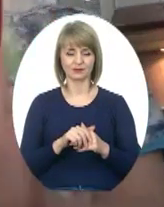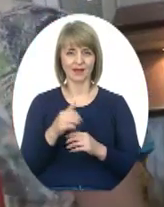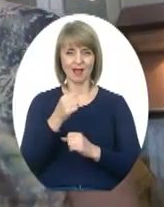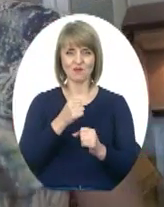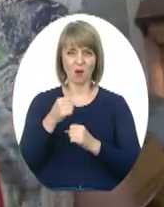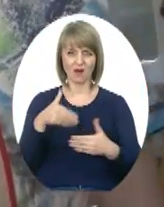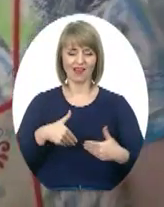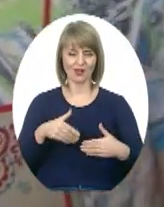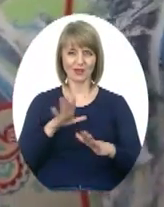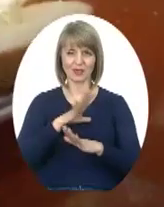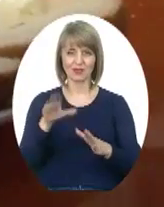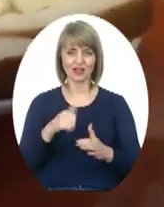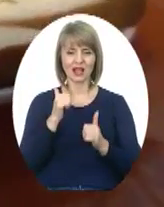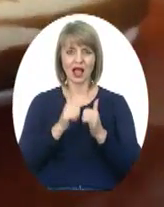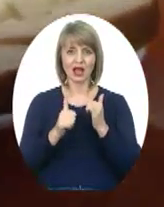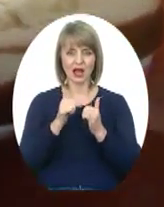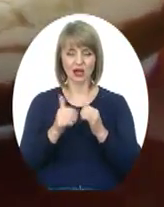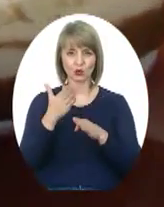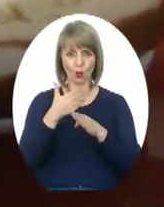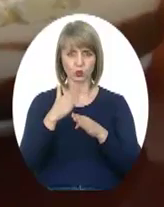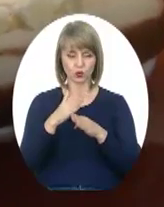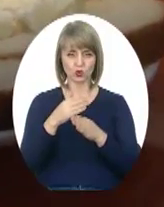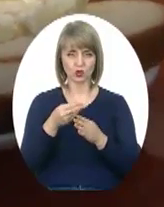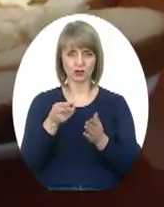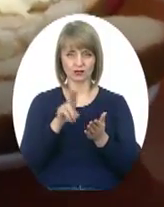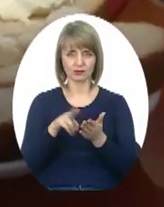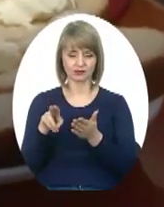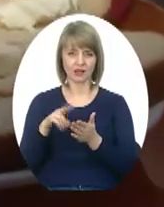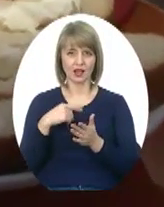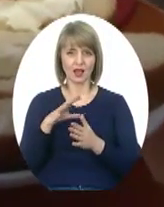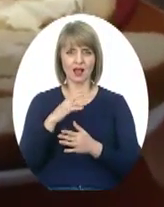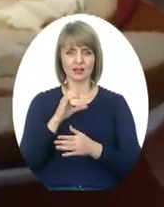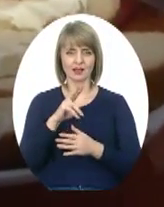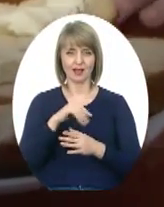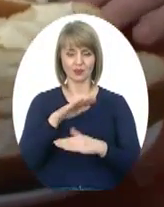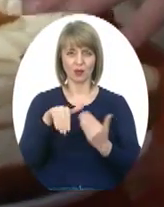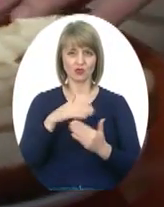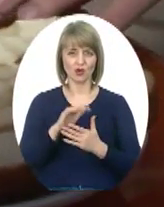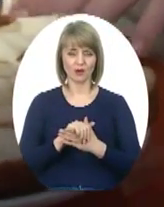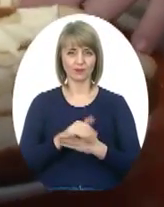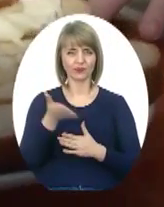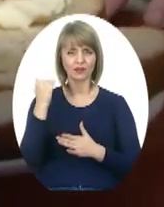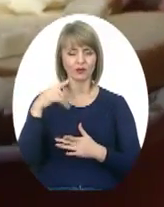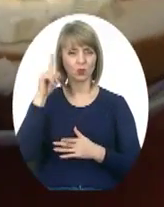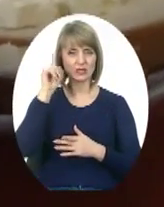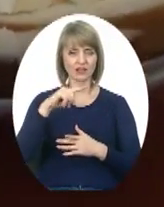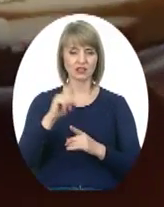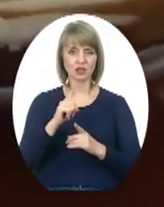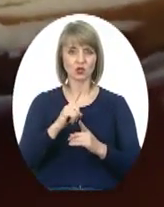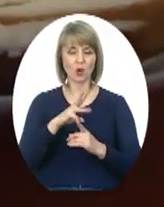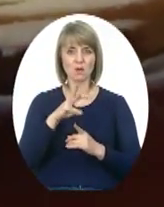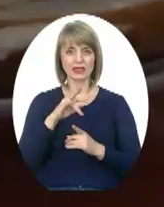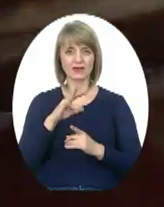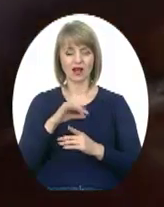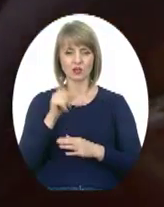Повар голодный не бывает. На каждый кусочек ложи, я салат помещаю. И петрушки сюда добавлю. Давно известно,